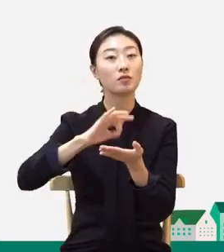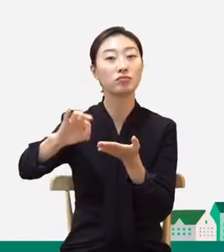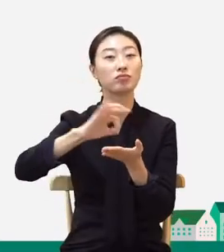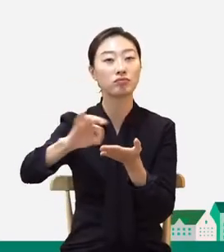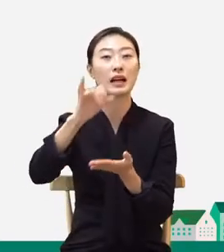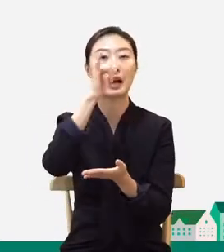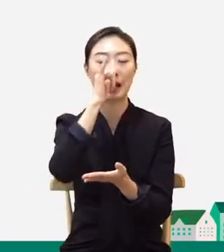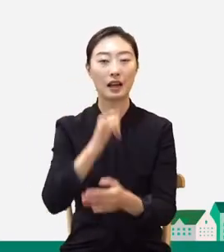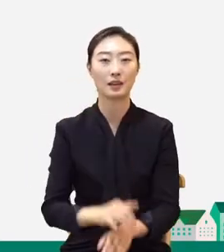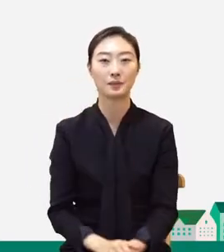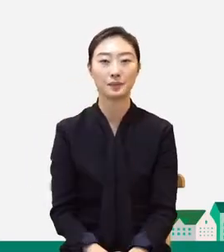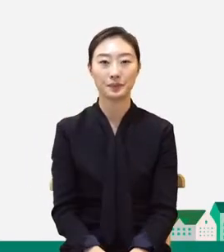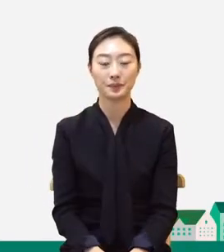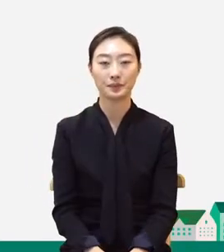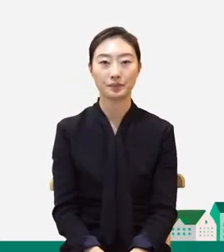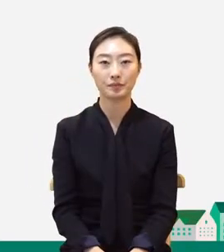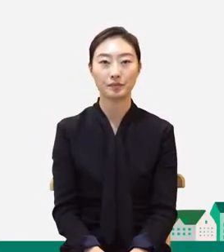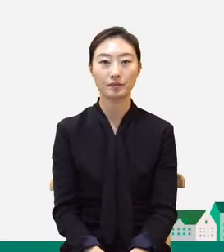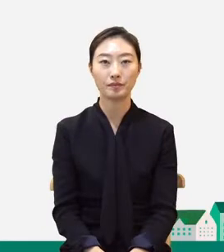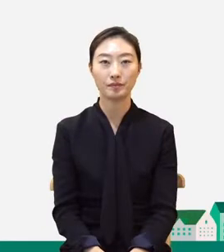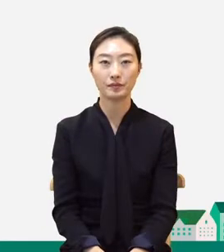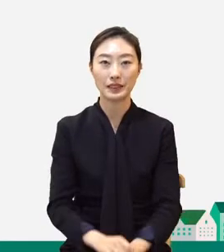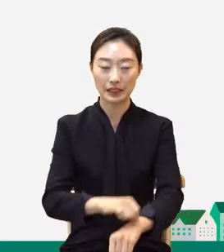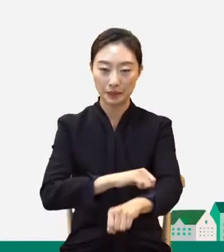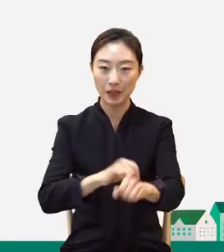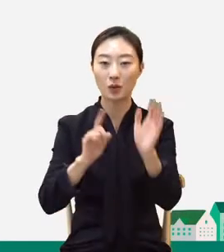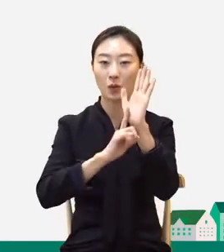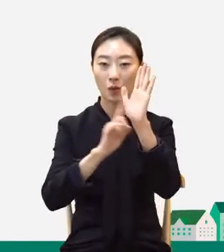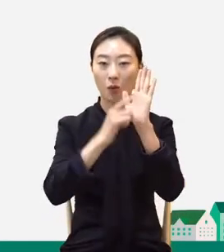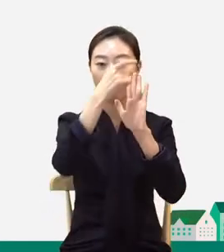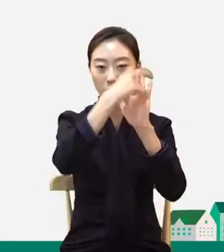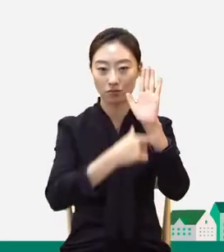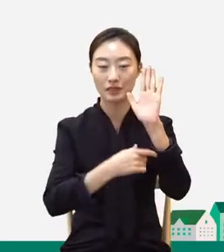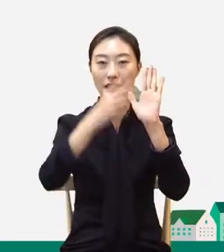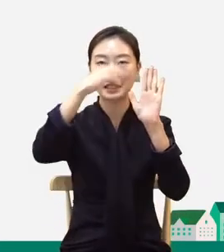쏟고 있어서 이제 특별히 좀 올렸습니다.